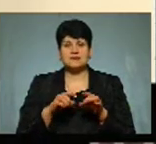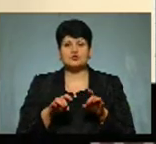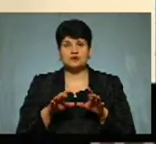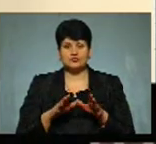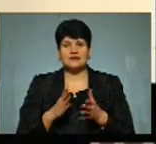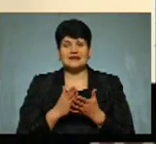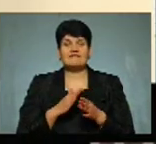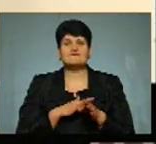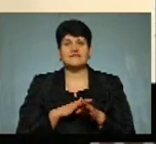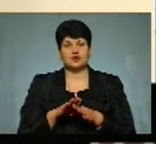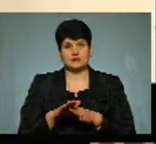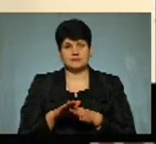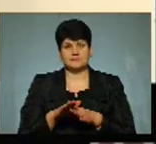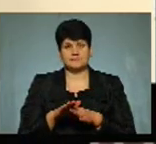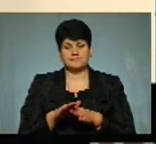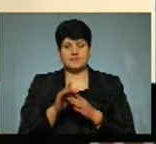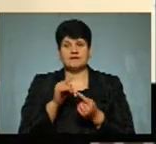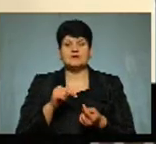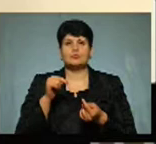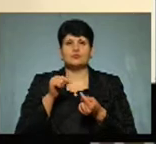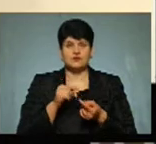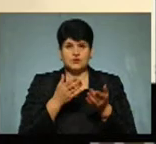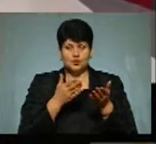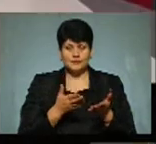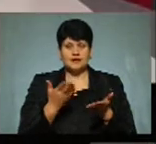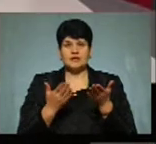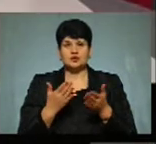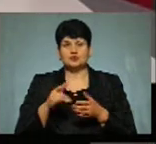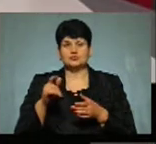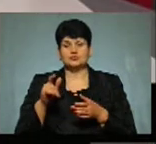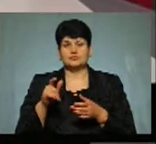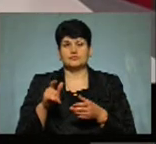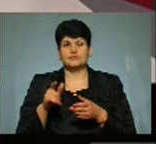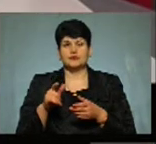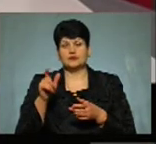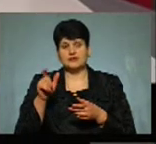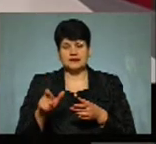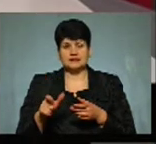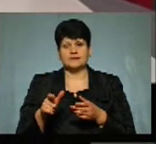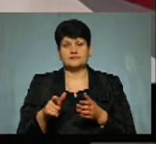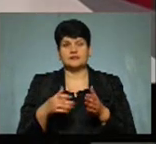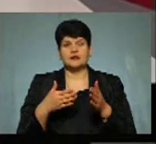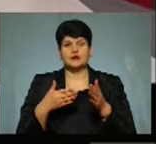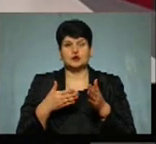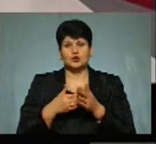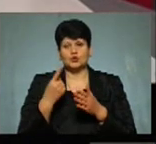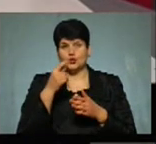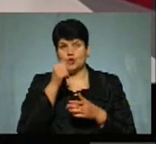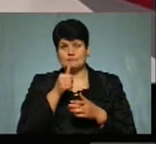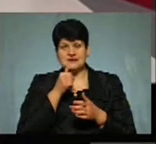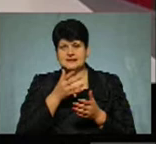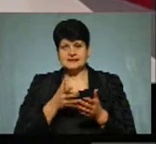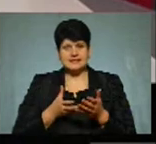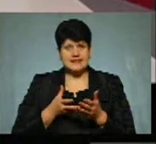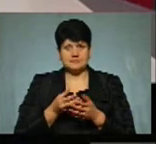вважається виконаною. Відповідно, якщо ж людина від 10 до місяця, днів до місяця часу не сплатила постанову, тобто повну